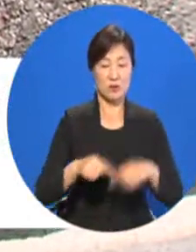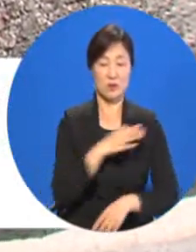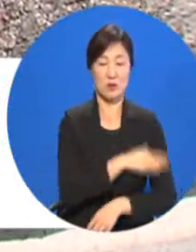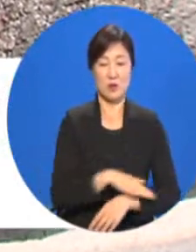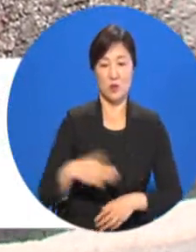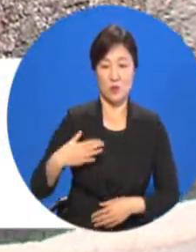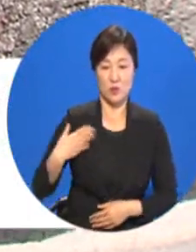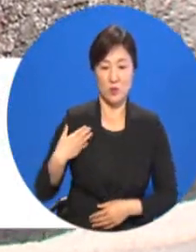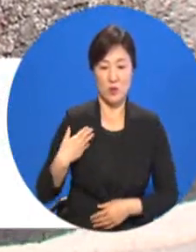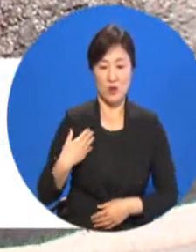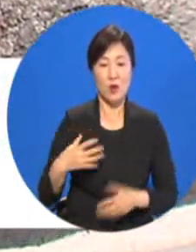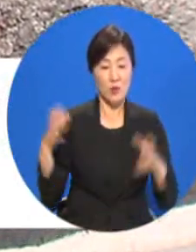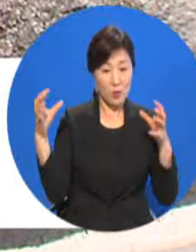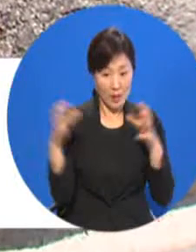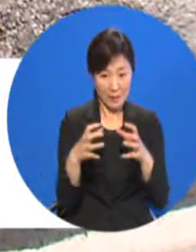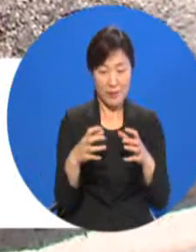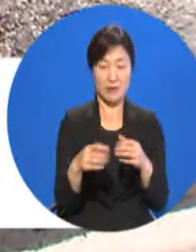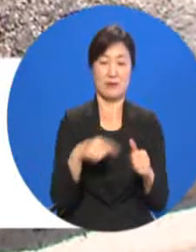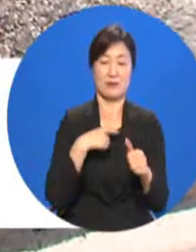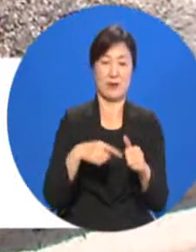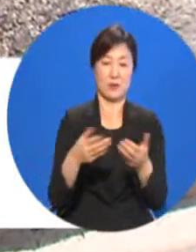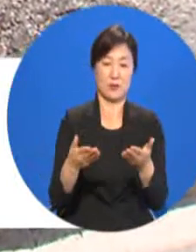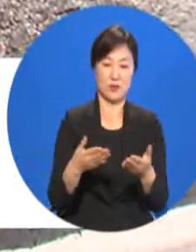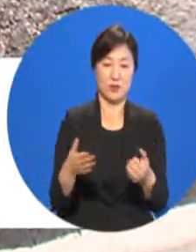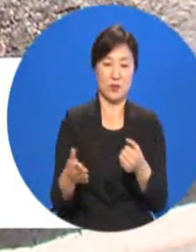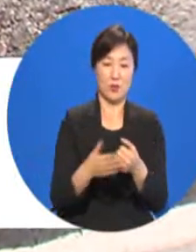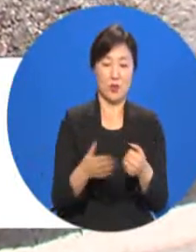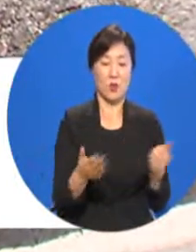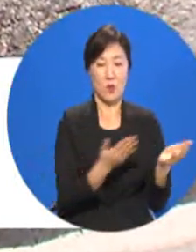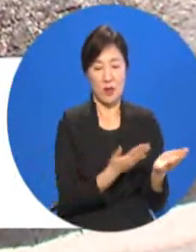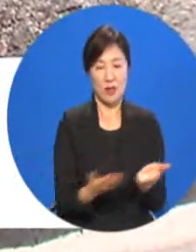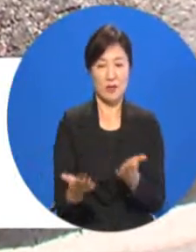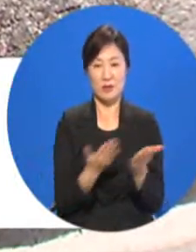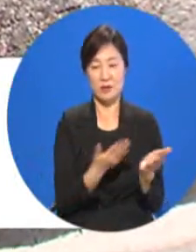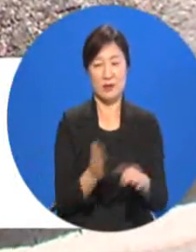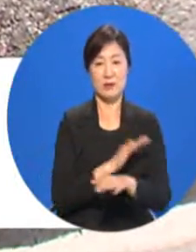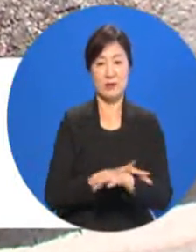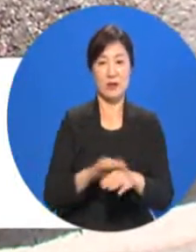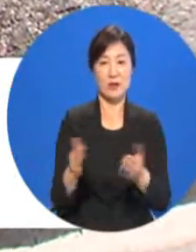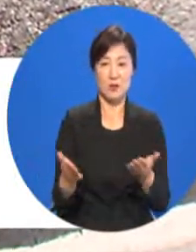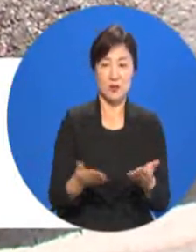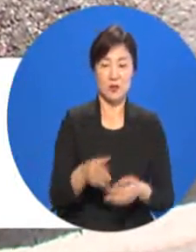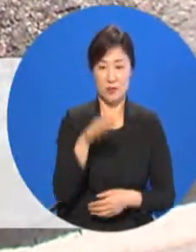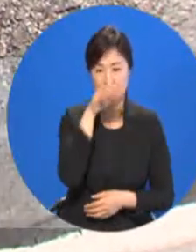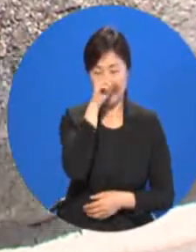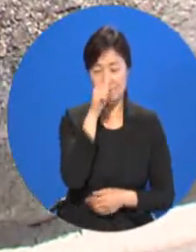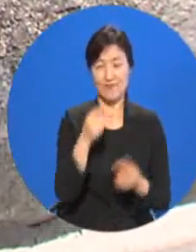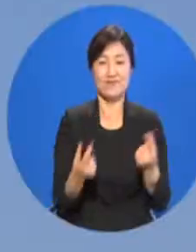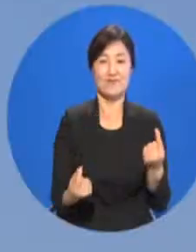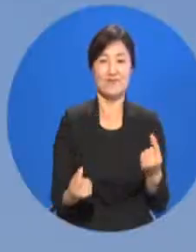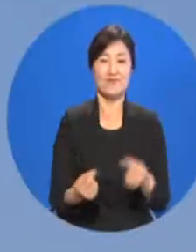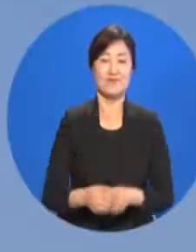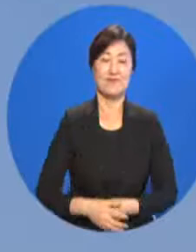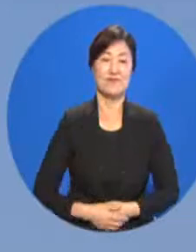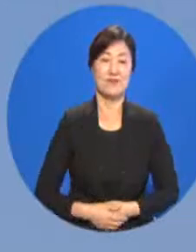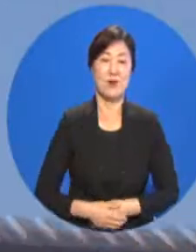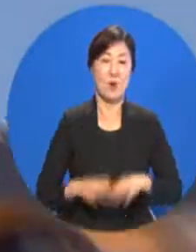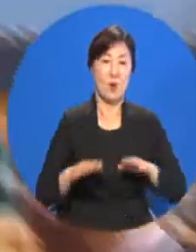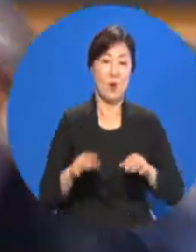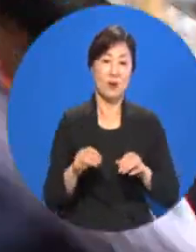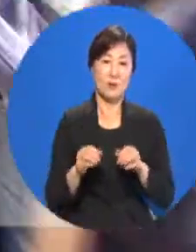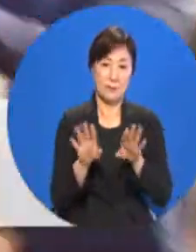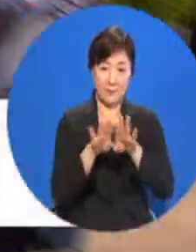그 모든 전반적인 부분을 그 학교에서 가르쳐 주시고 또 안내를 잘해 주셔서 이번에